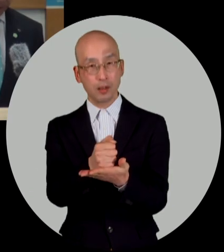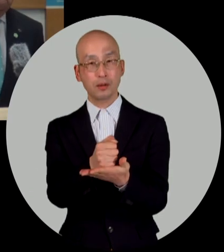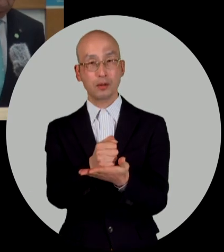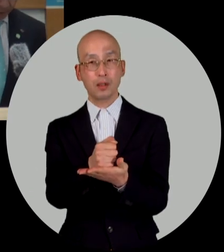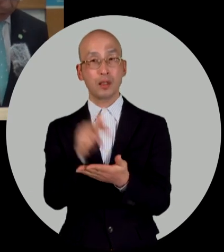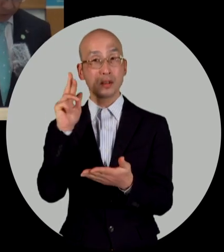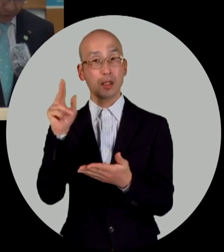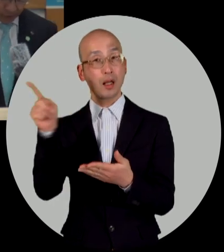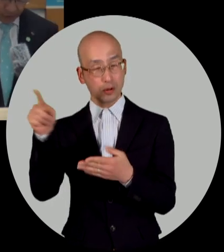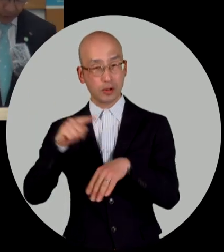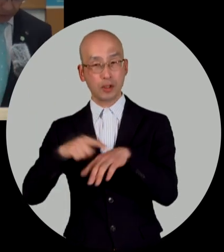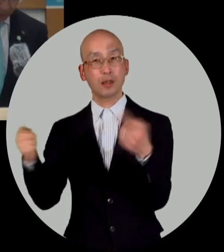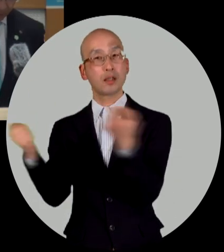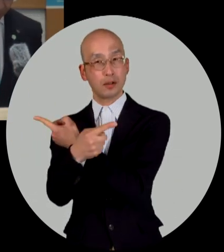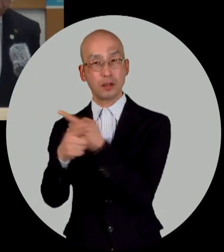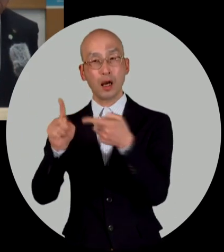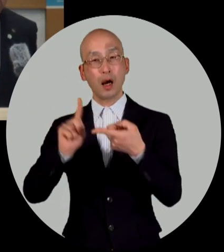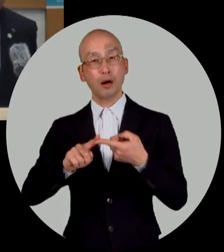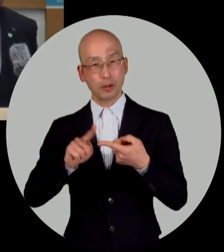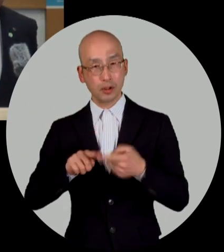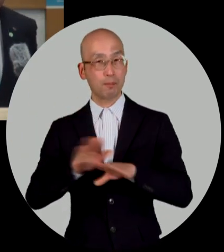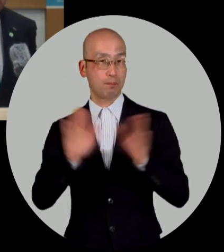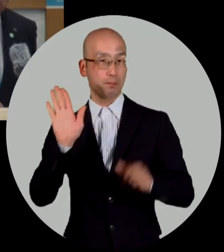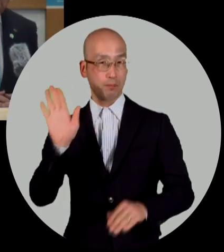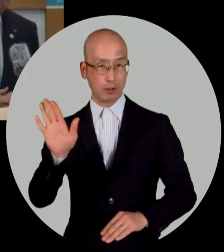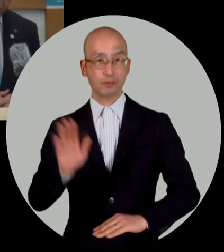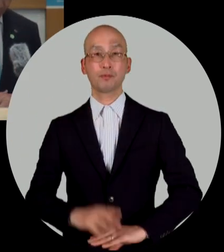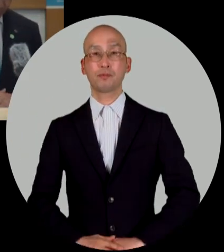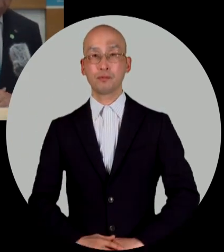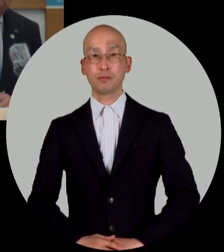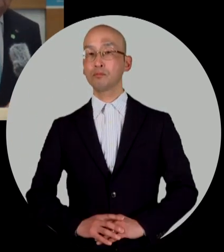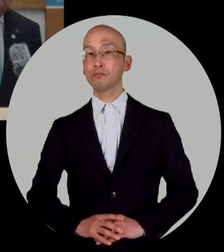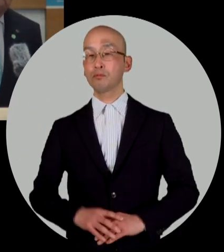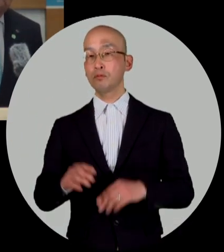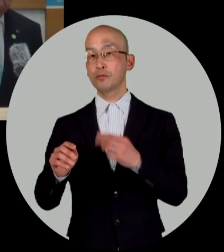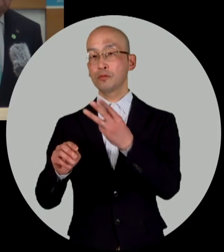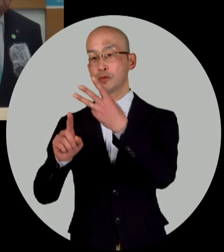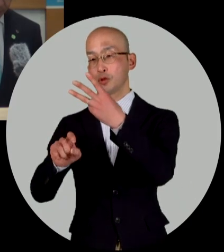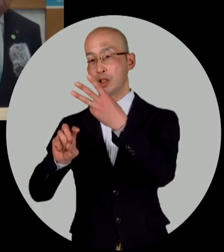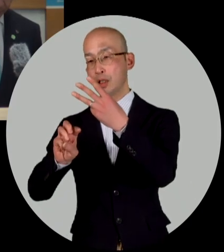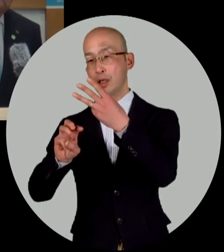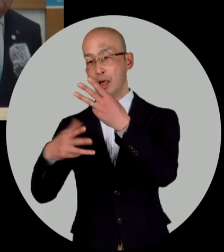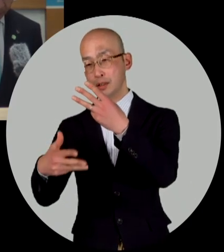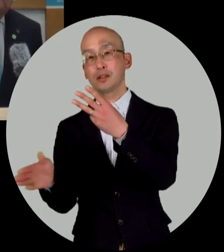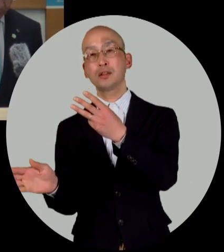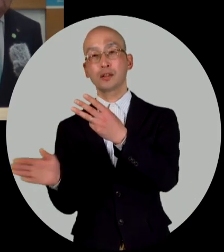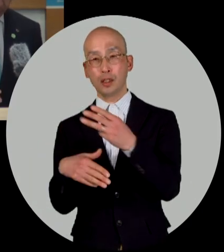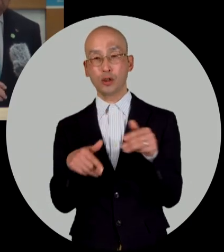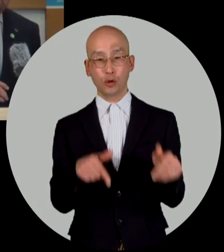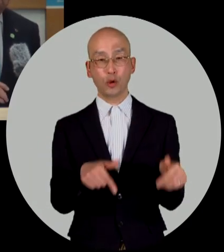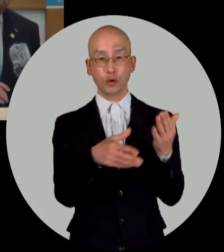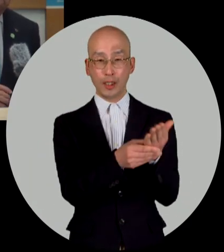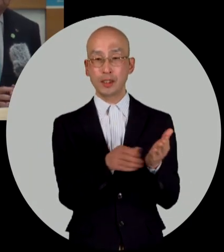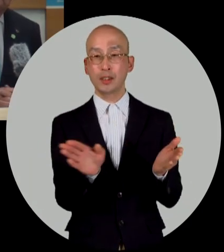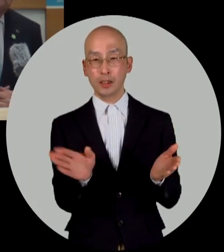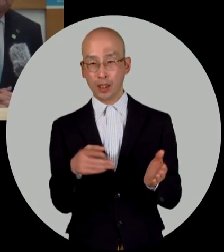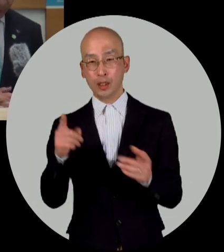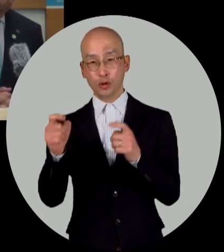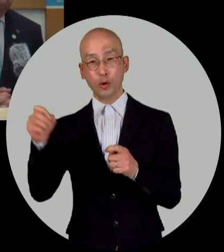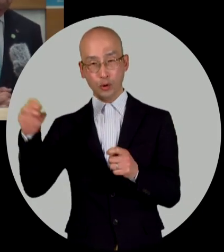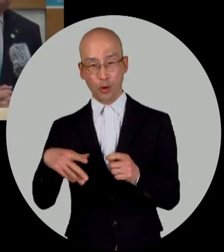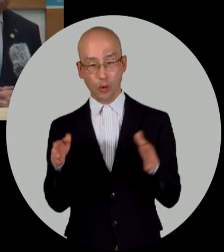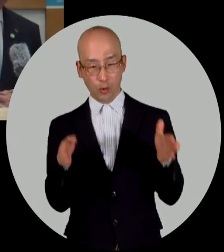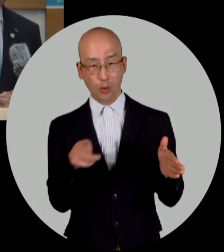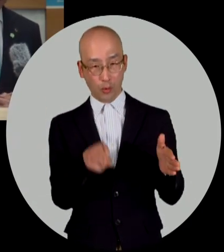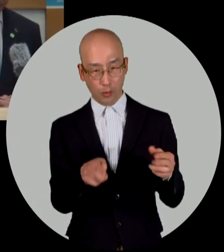せて開業を迎えることになります。これで京都駅から常陽駅まで、そして山城高駅から玉